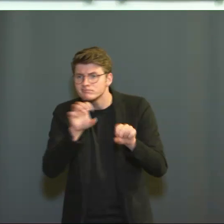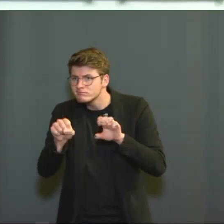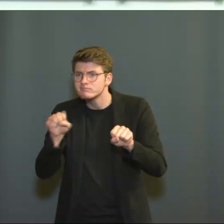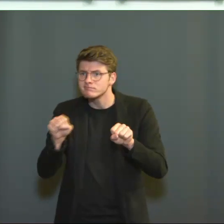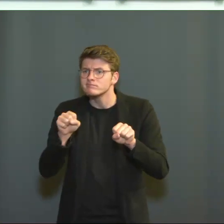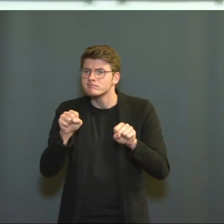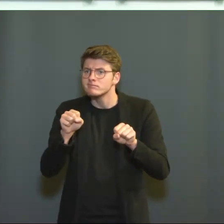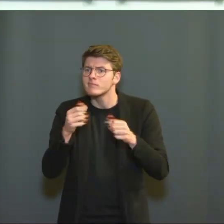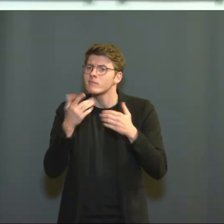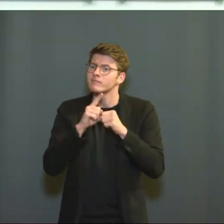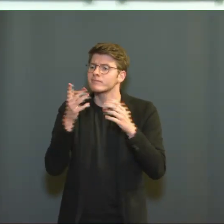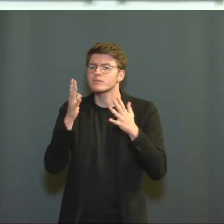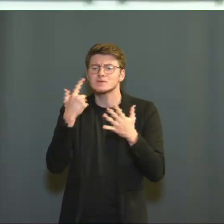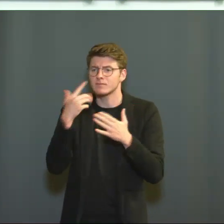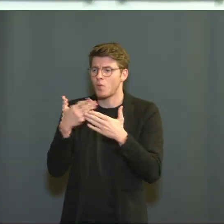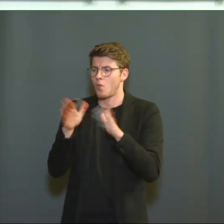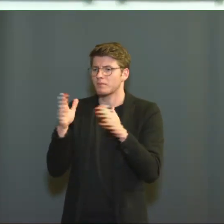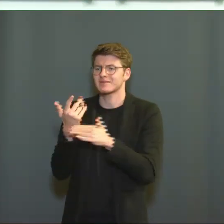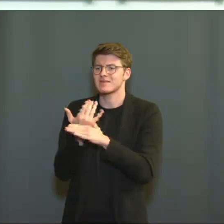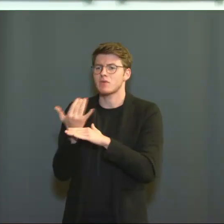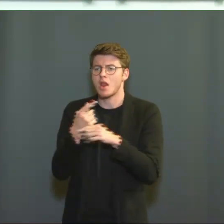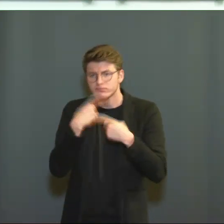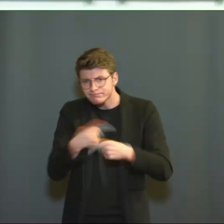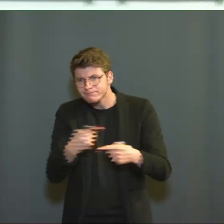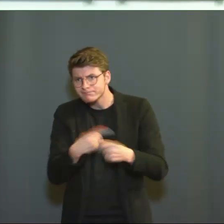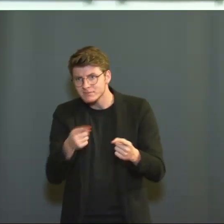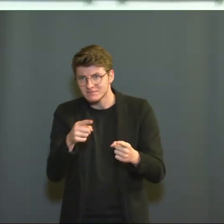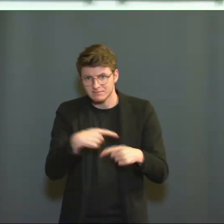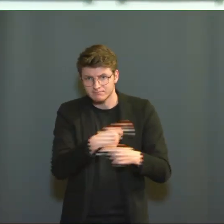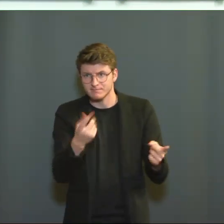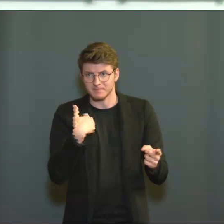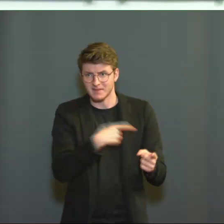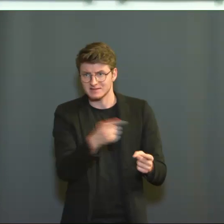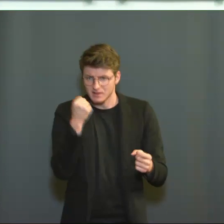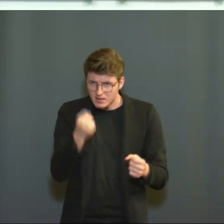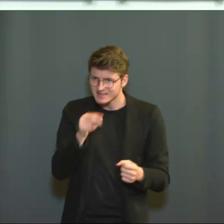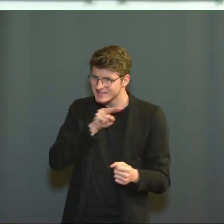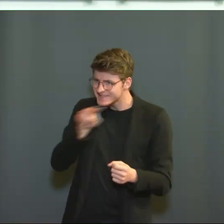aan de slag kan om trends en evoluties meer in detail te bekijken.